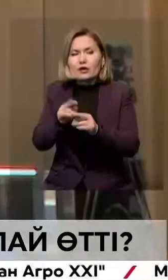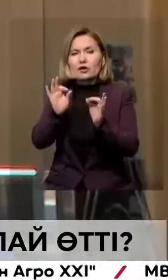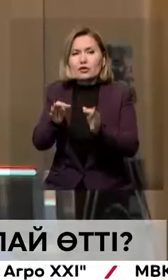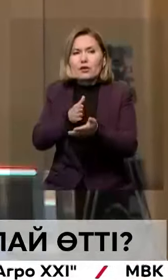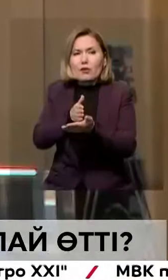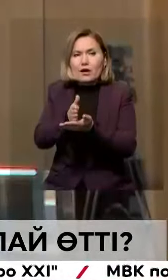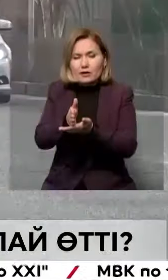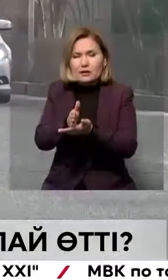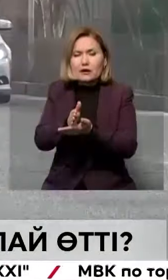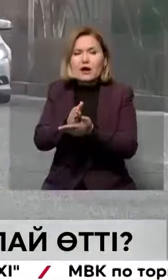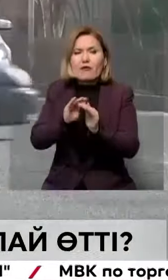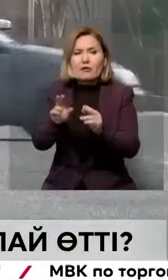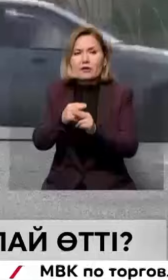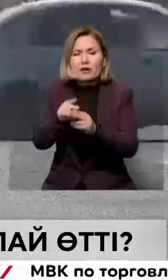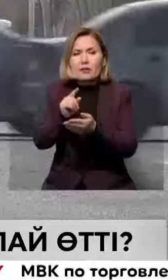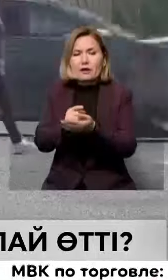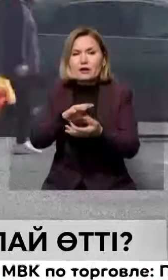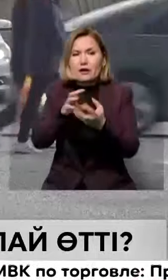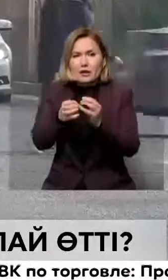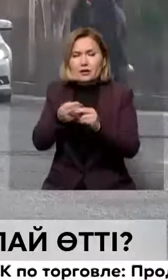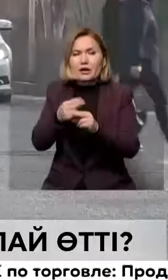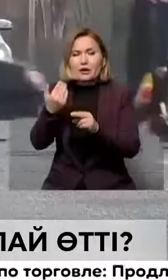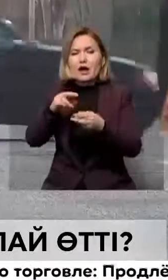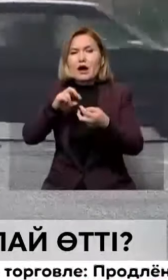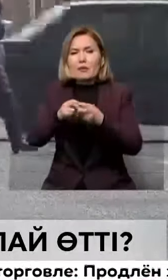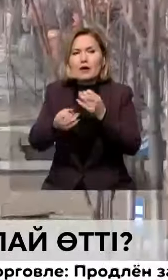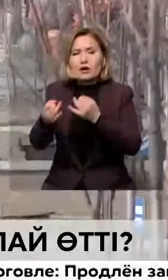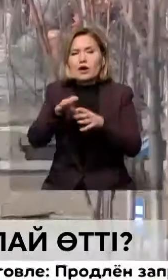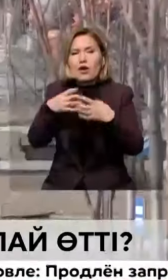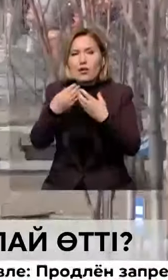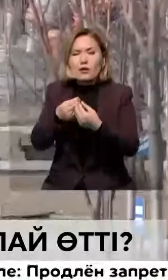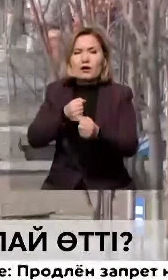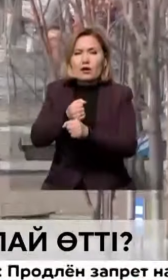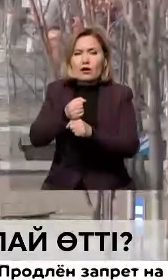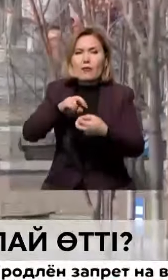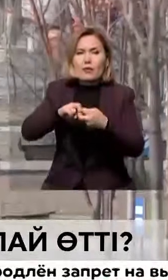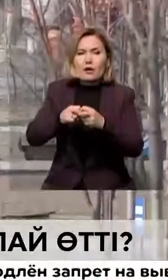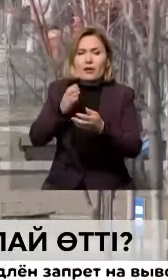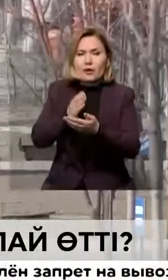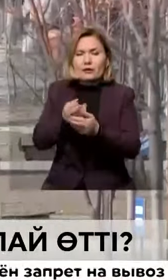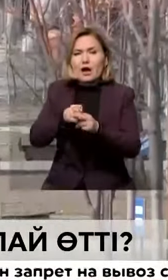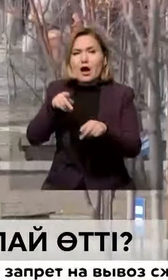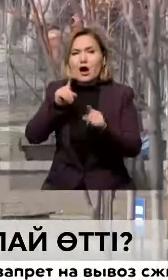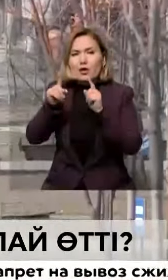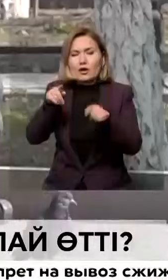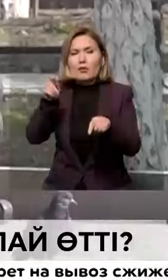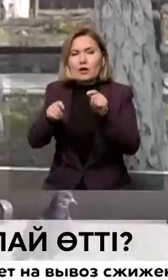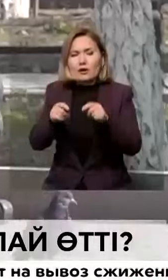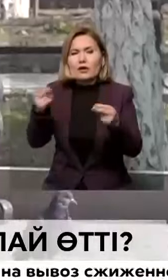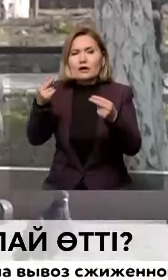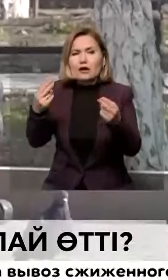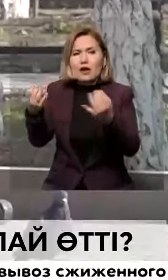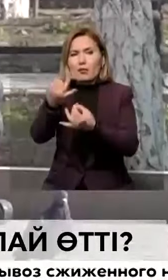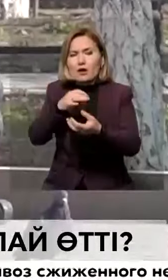бағытқа жіберуіміз керек. Қазіргі күн тәртібінен түспей тұрған мәселенің бірі отбасындағы зорлық-зомбылық. Құрылтай барысында бұл тақырыпта кеңінен